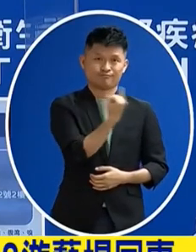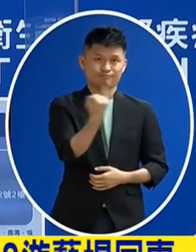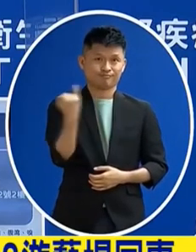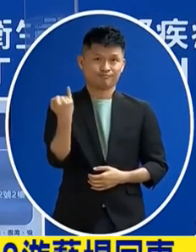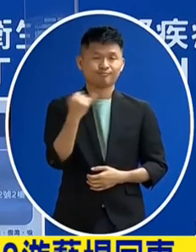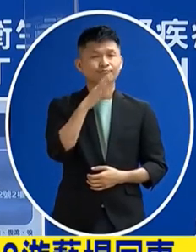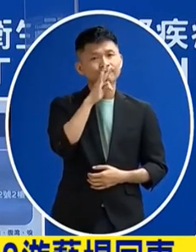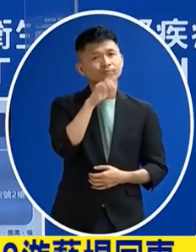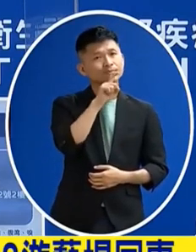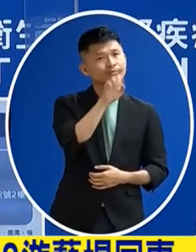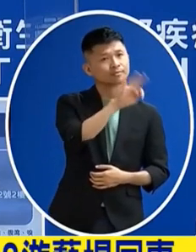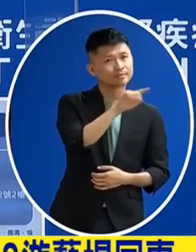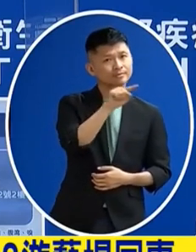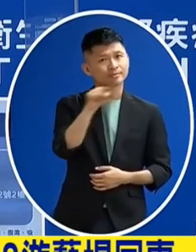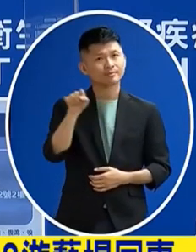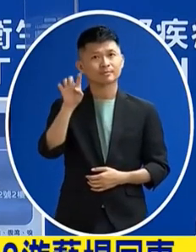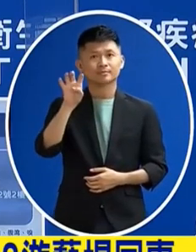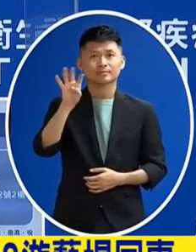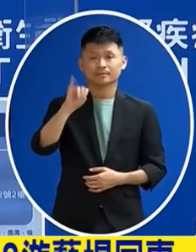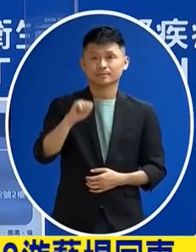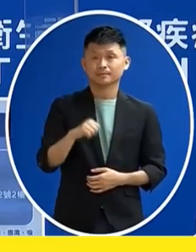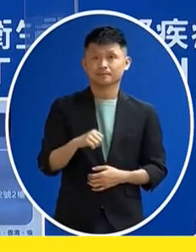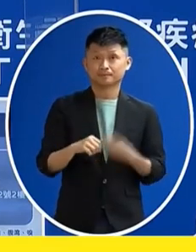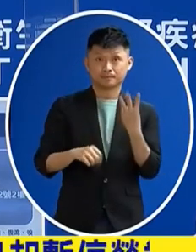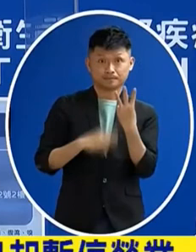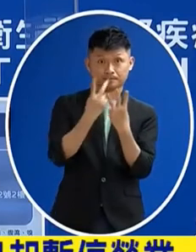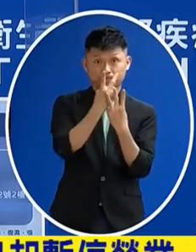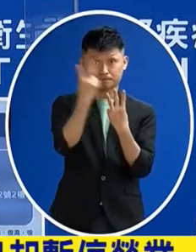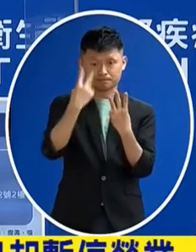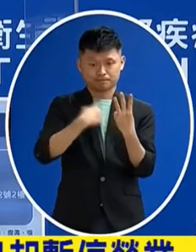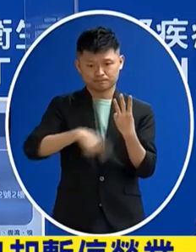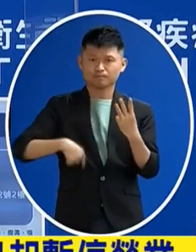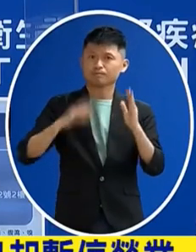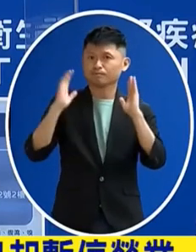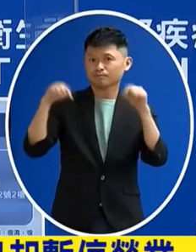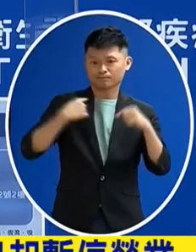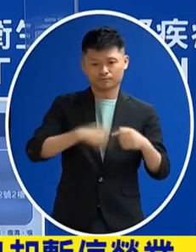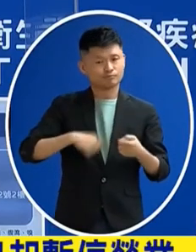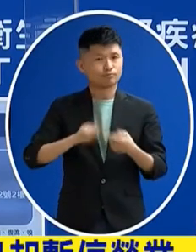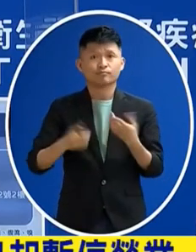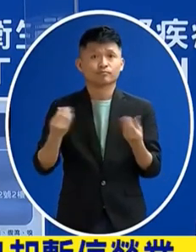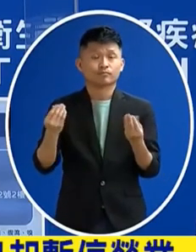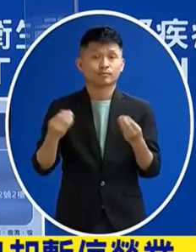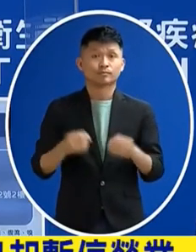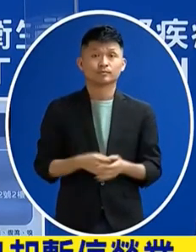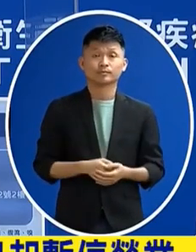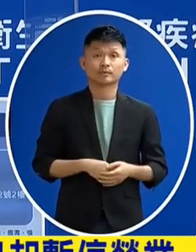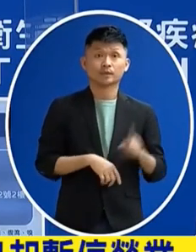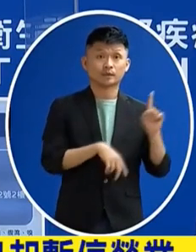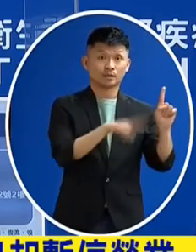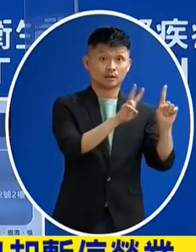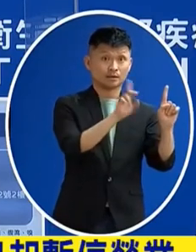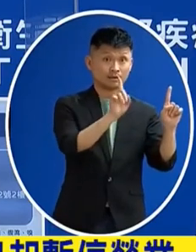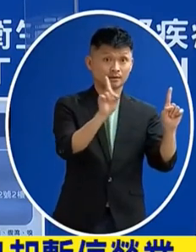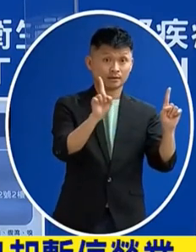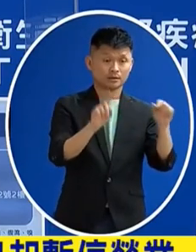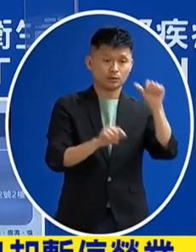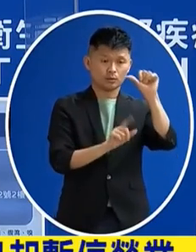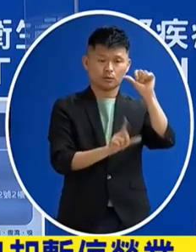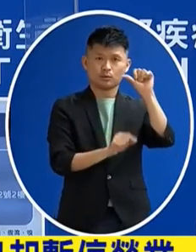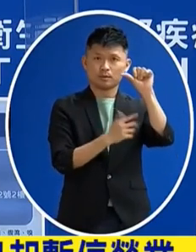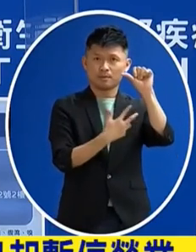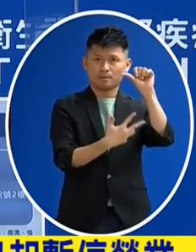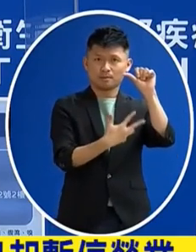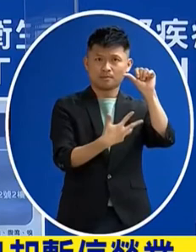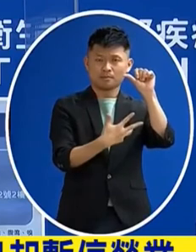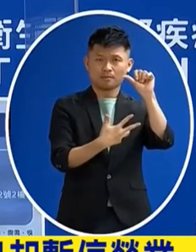于10多岁到40多岁，其中2人无症状。那其中的1211到5月8日，它就有一个